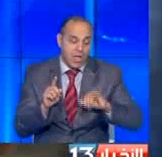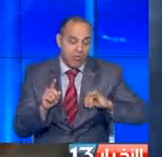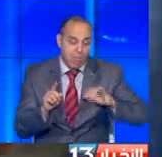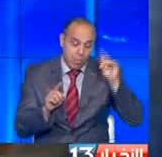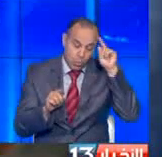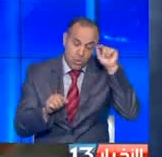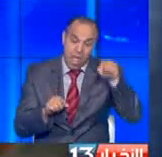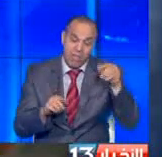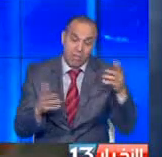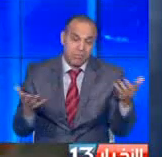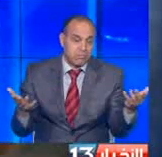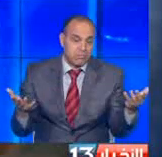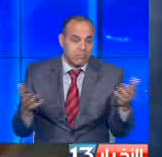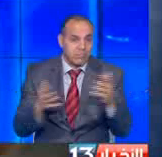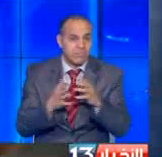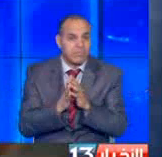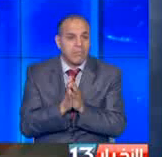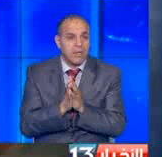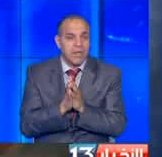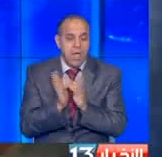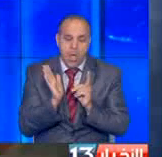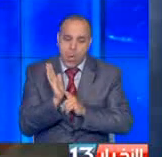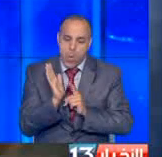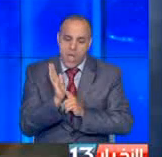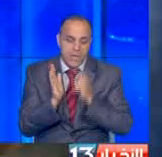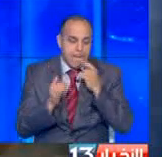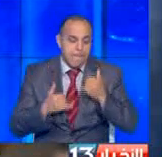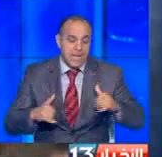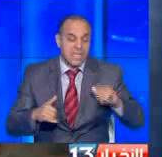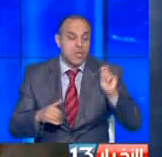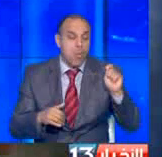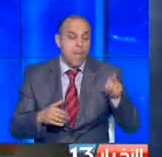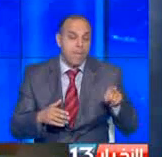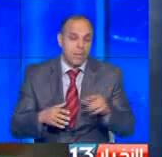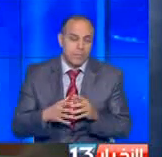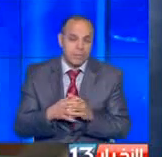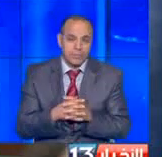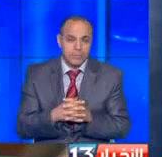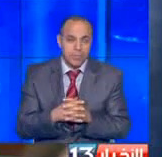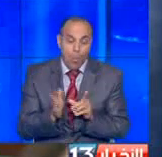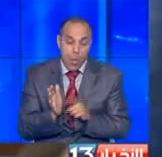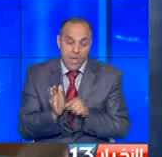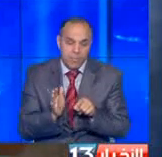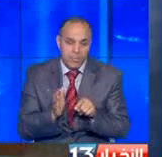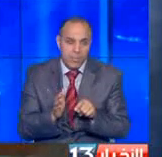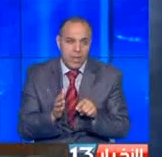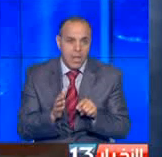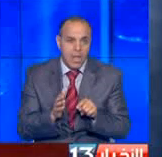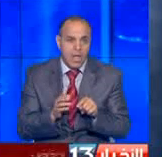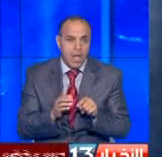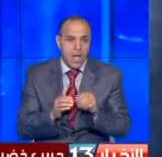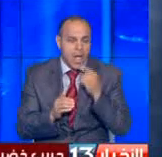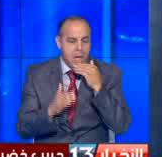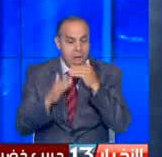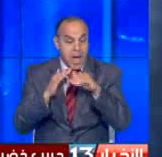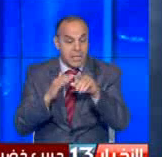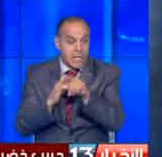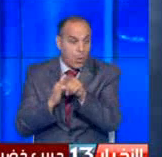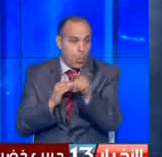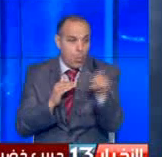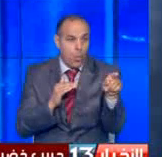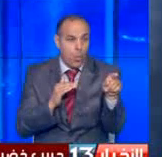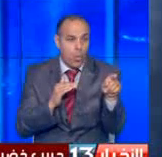تونس الذي من واجب هذا المجلس ان يرسل له رسائل